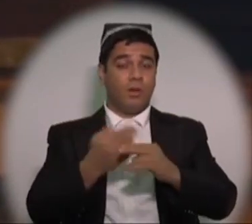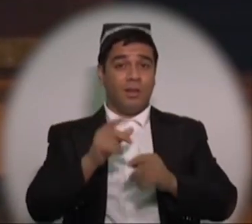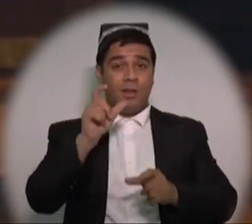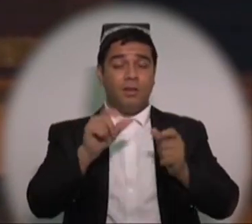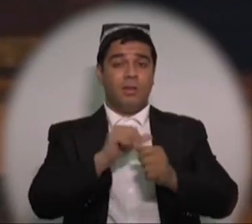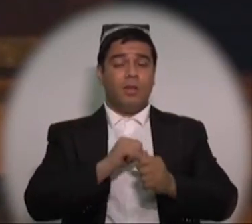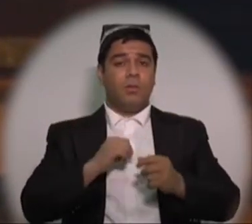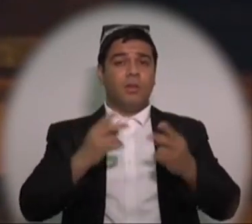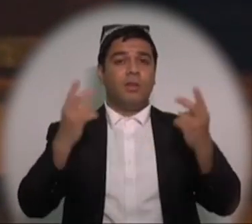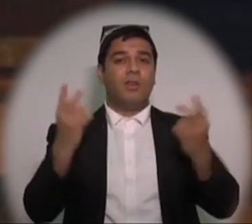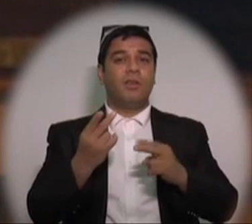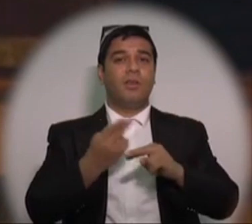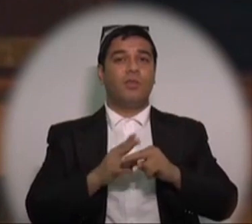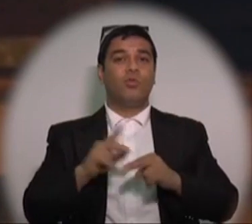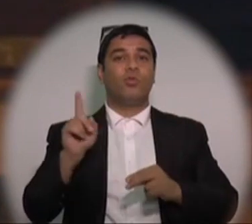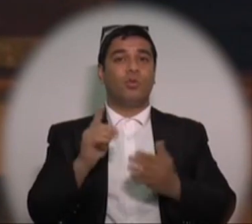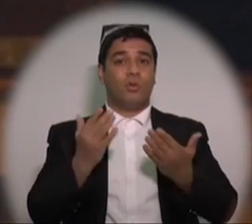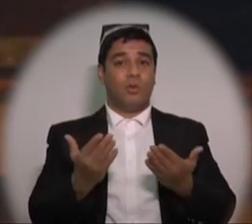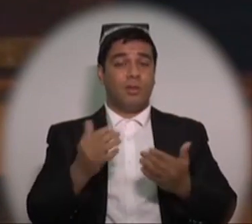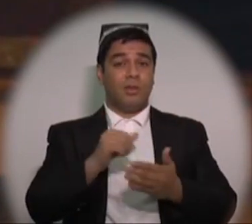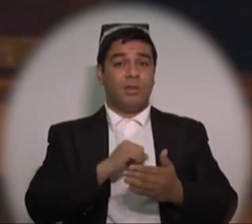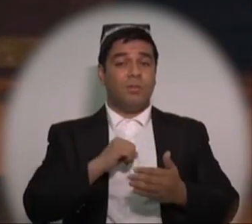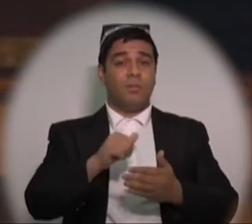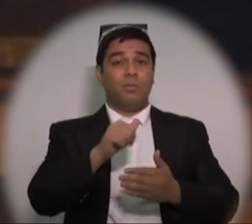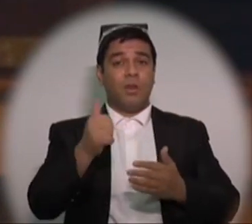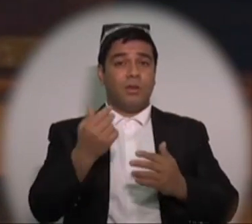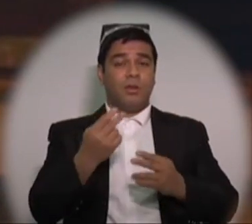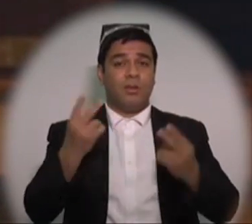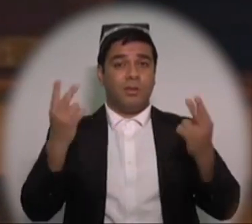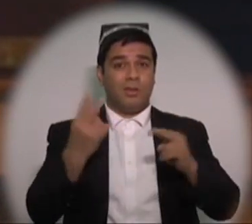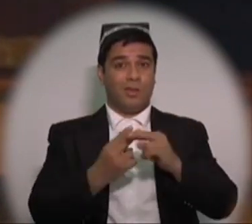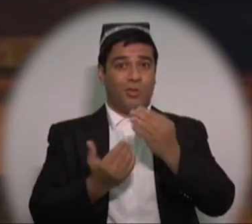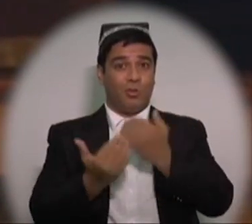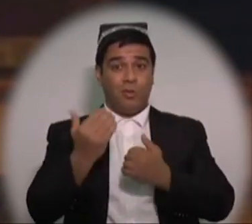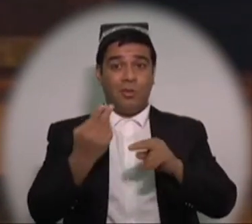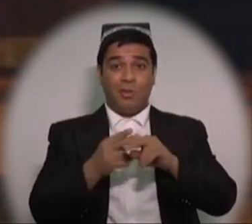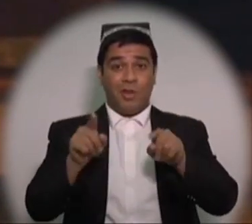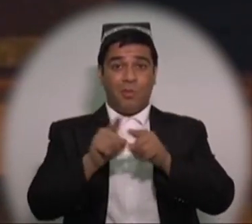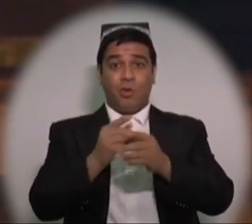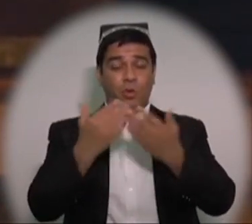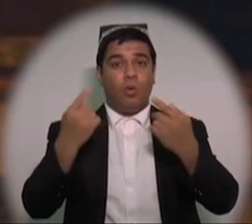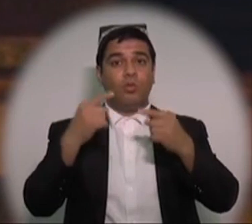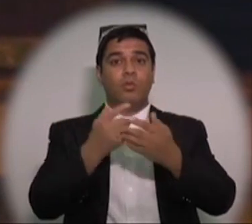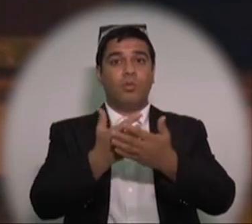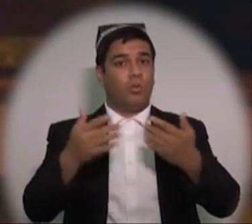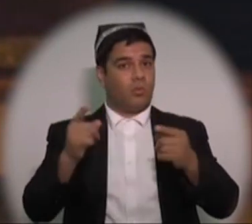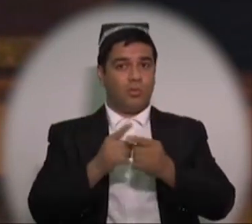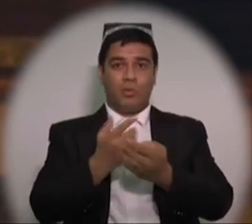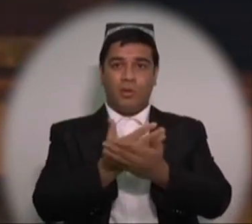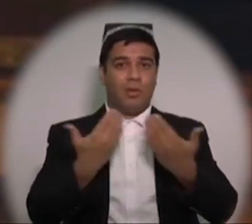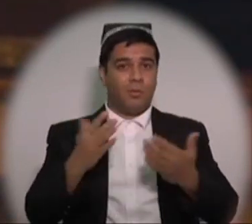İnsanın en kerak demek narsalardan biri ki yok bo'lgandan keyin başka tarafını o'zi bilib olsa